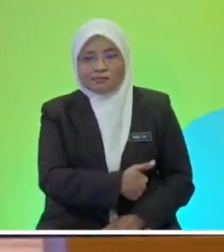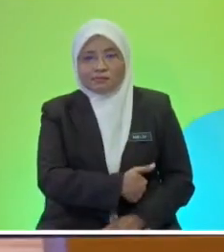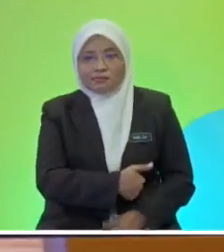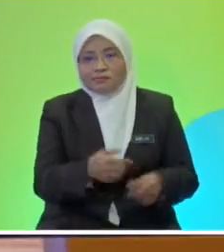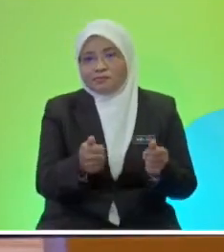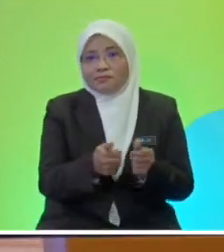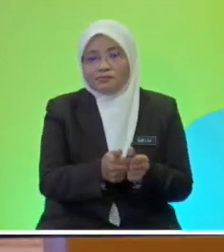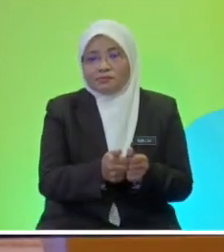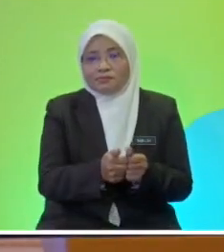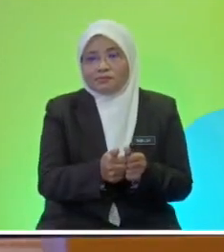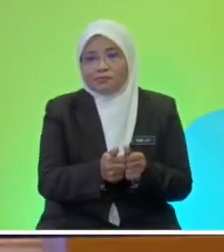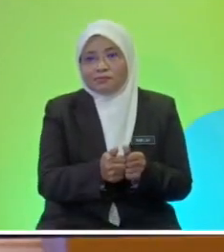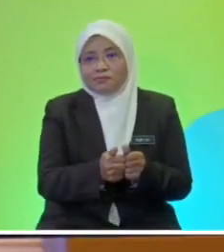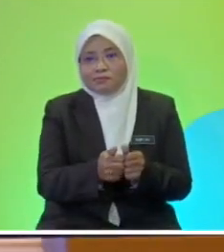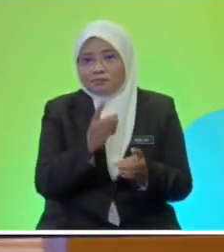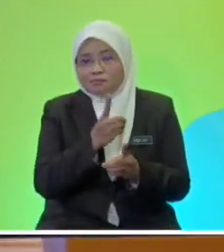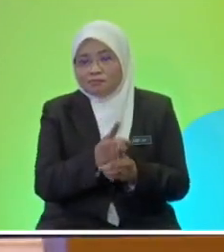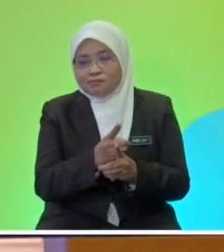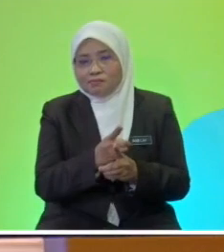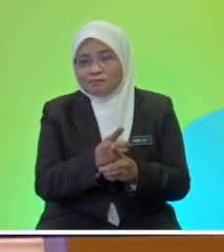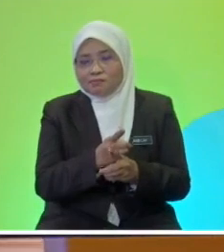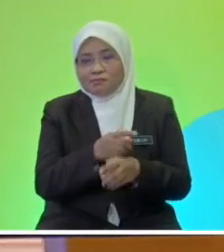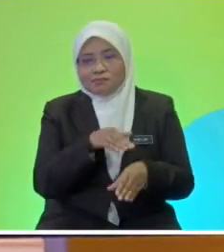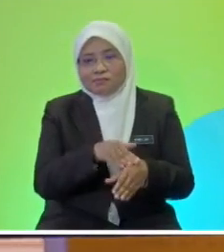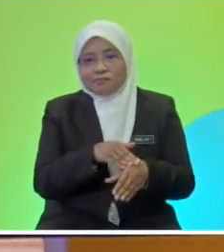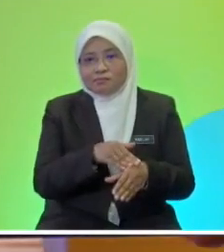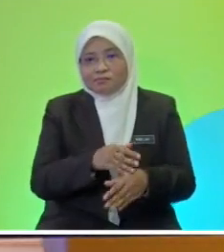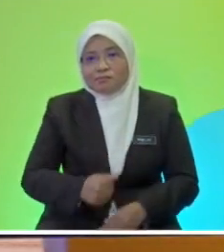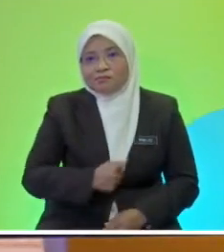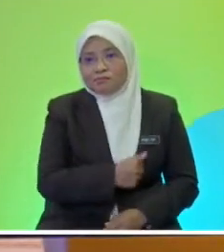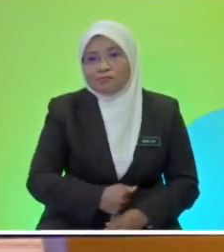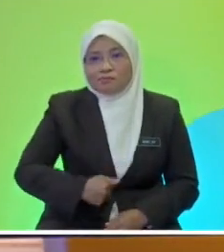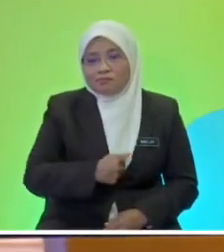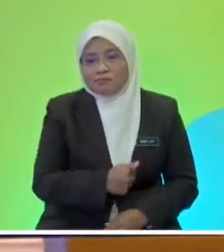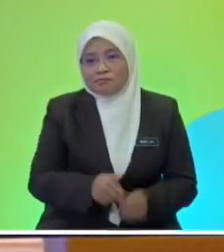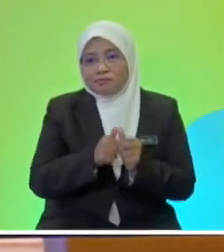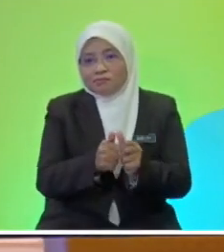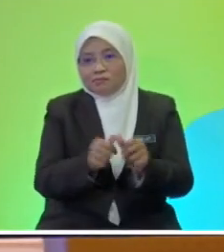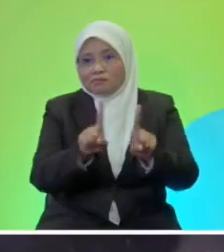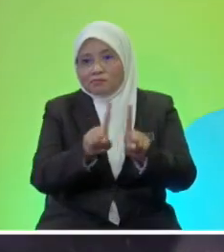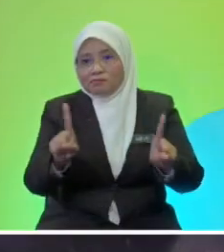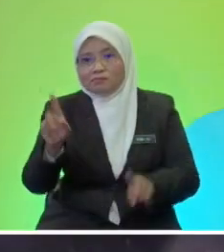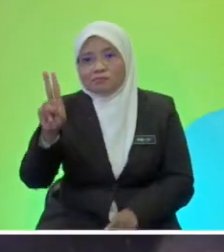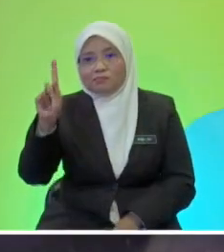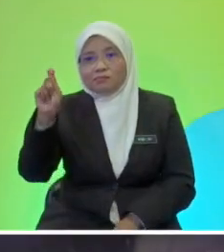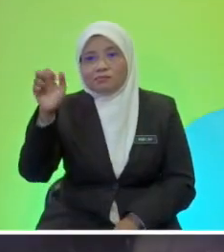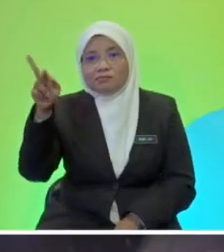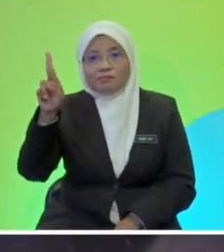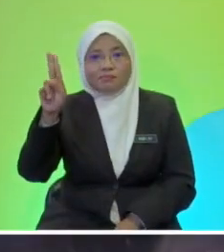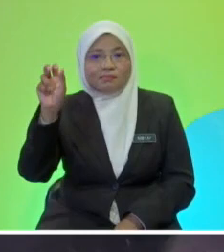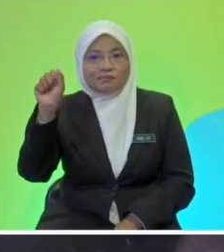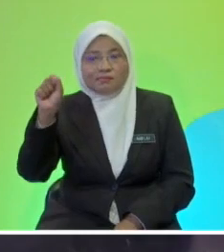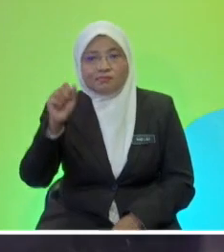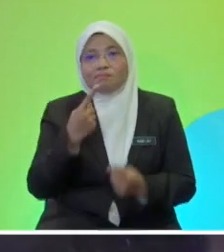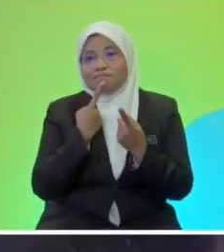berhati-hati melalui bagian abdomen Ibu menembus dinding username oke itu jawabannya yang